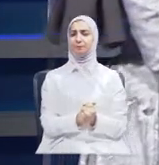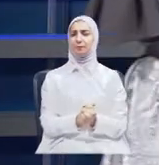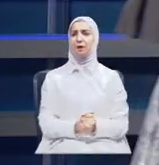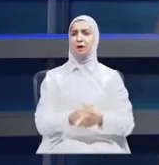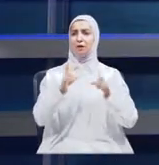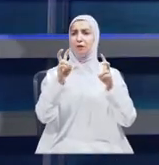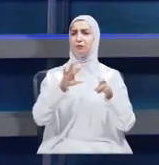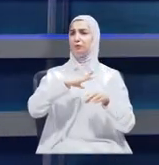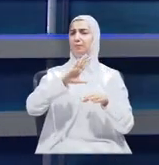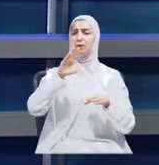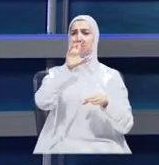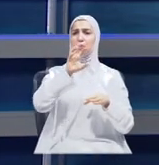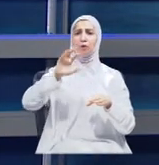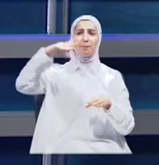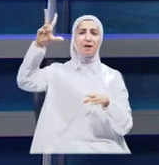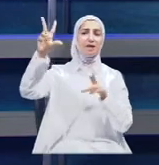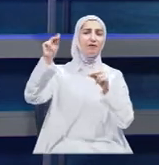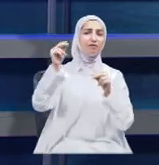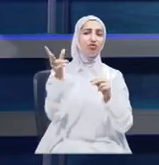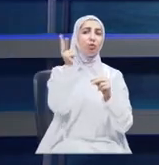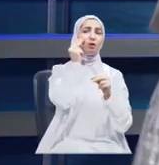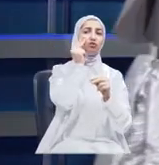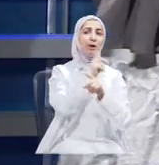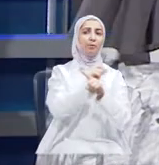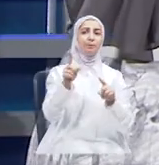الاقتداء بالدول الغربية والاقتباس عنها.